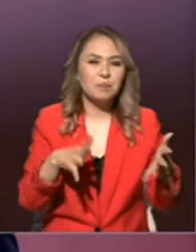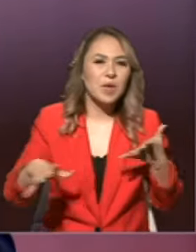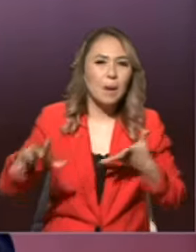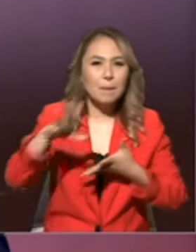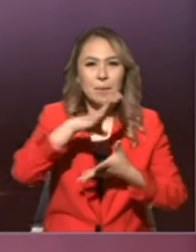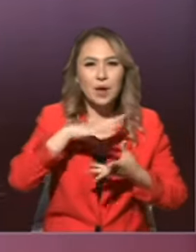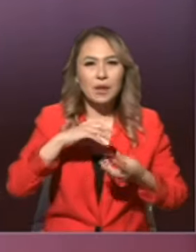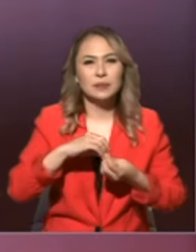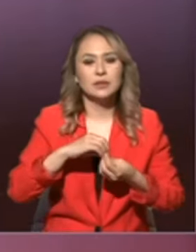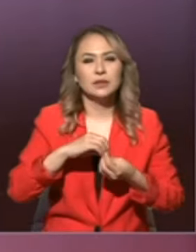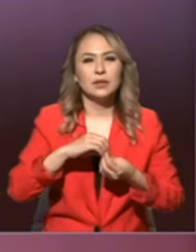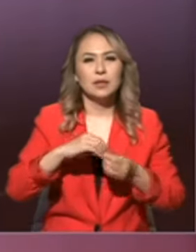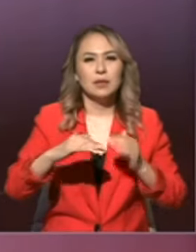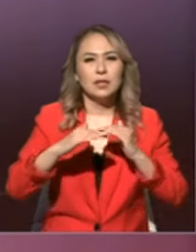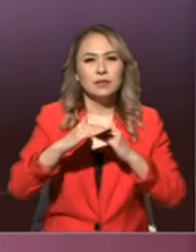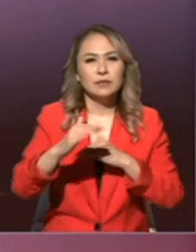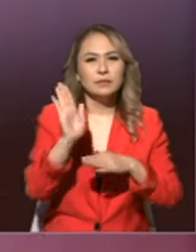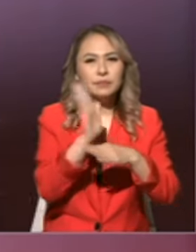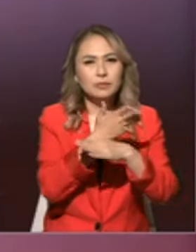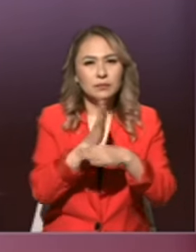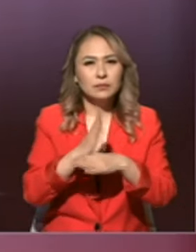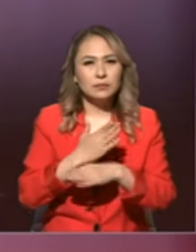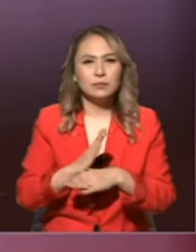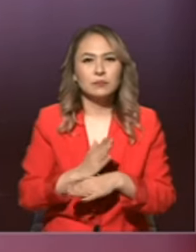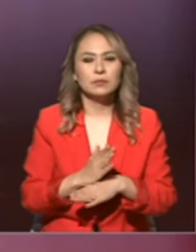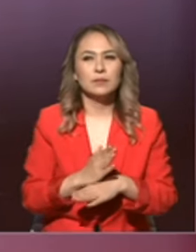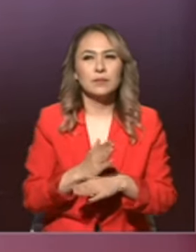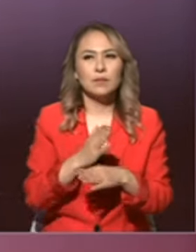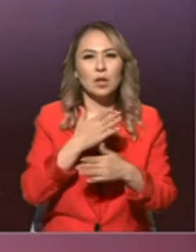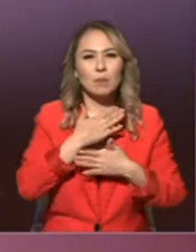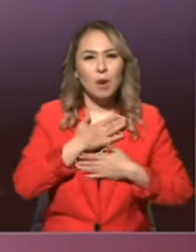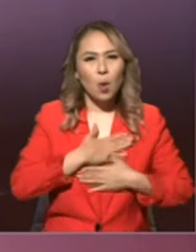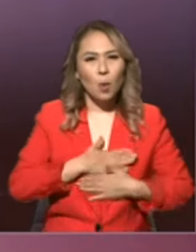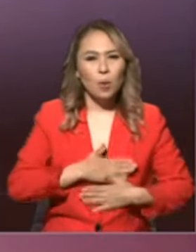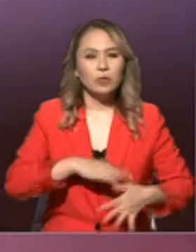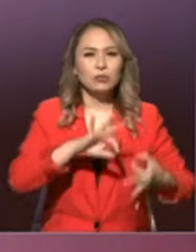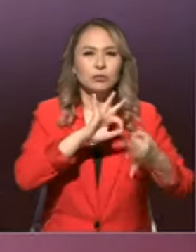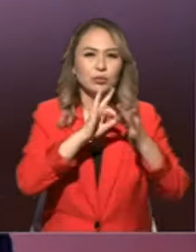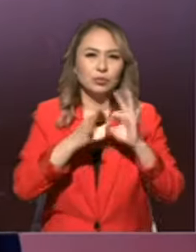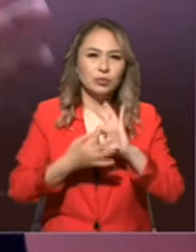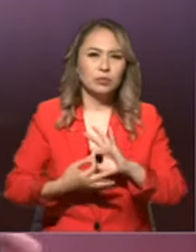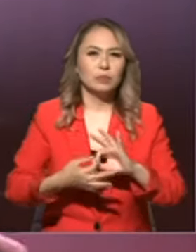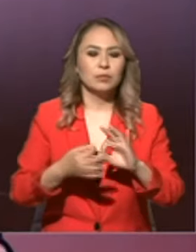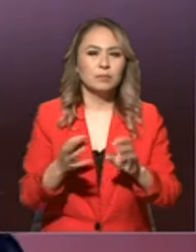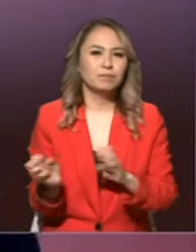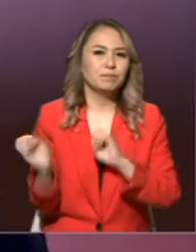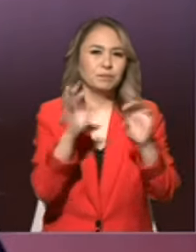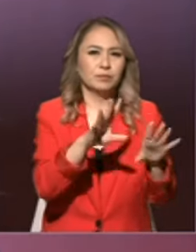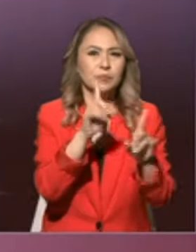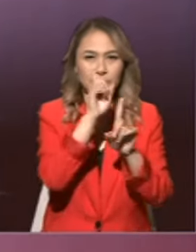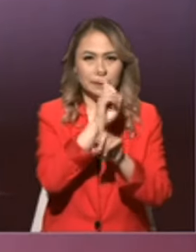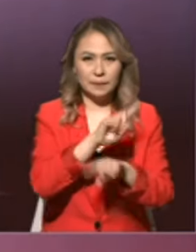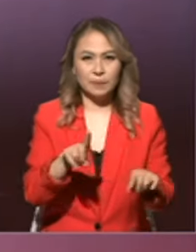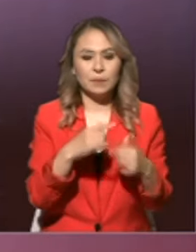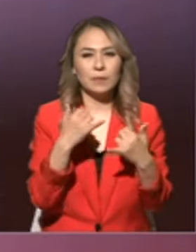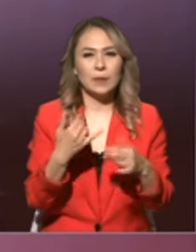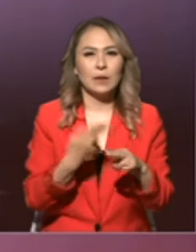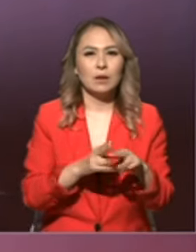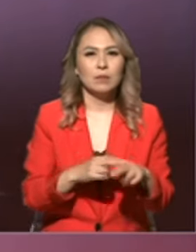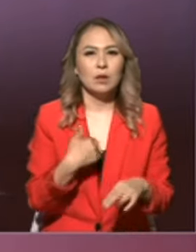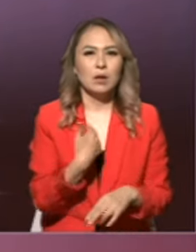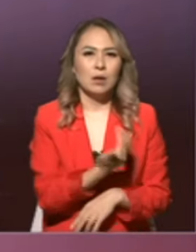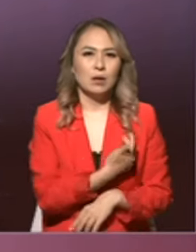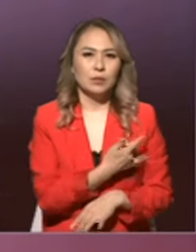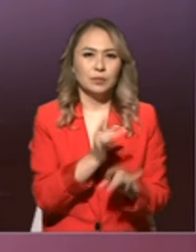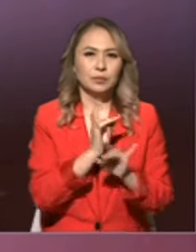барлығын жіліктеп, ақырындап түсіндіріп, былай болады, жоқ, әкеледі де тастай салады. Бауыржан мырза, мен сізге одан да сұмдығын айтайын ба?